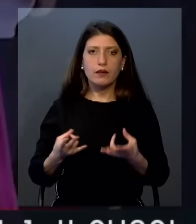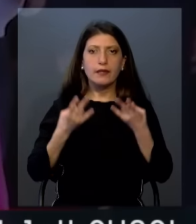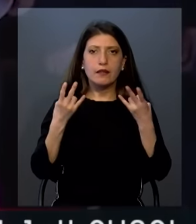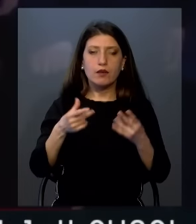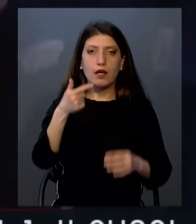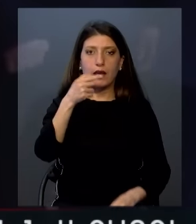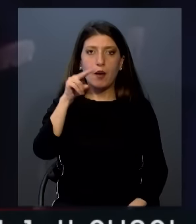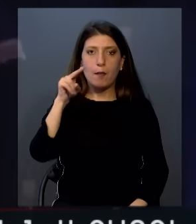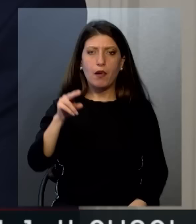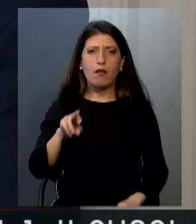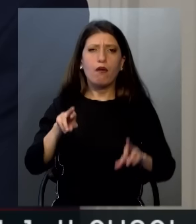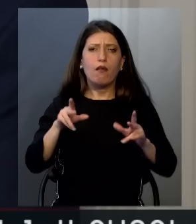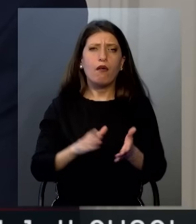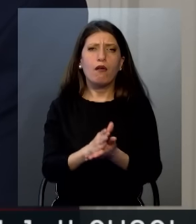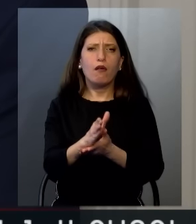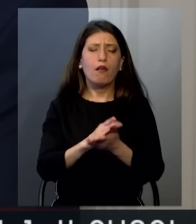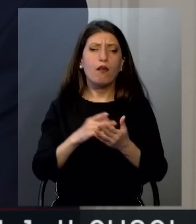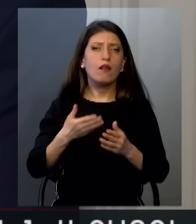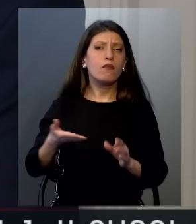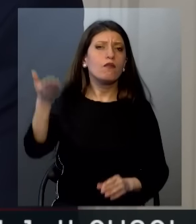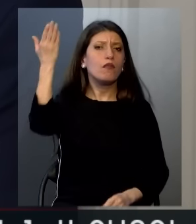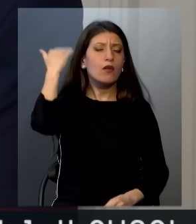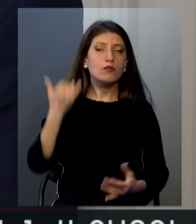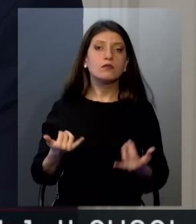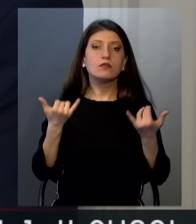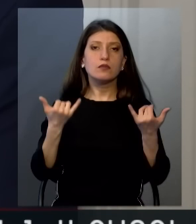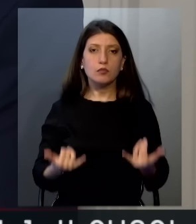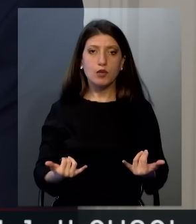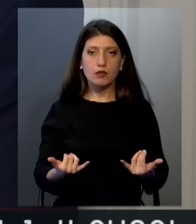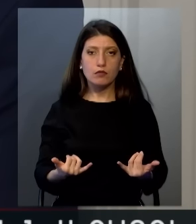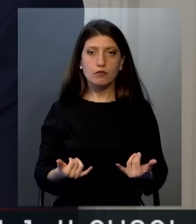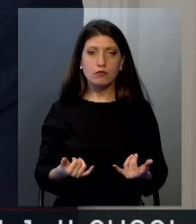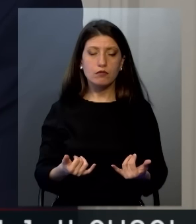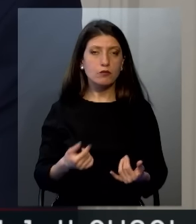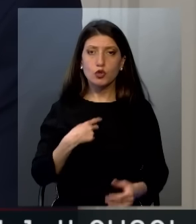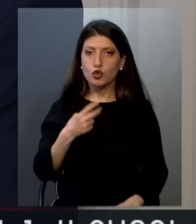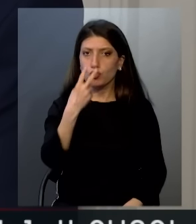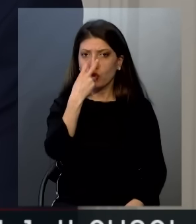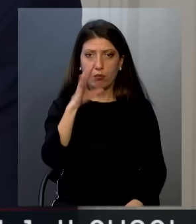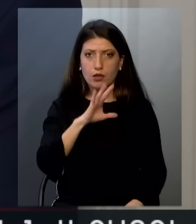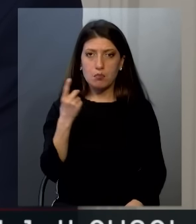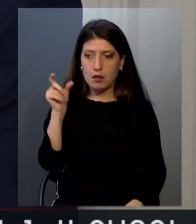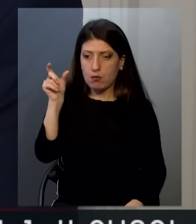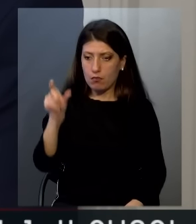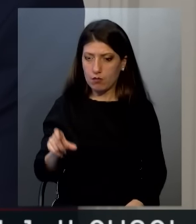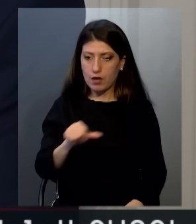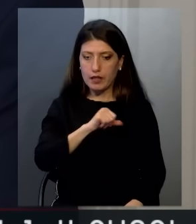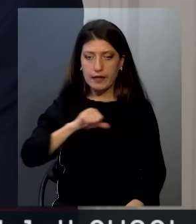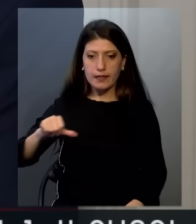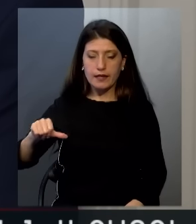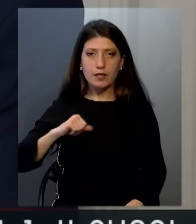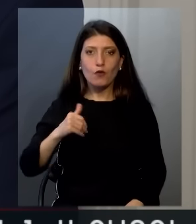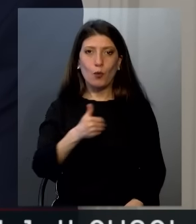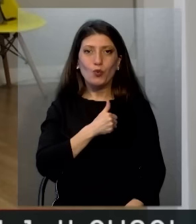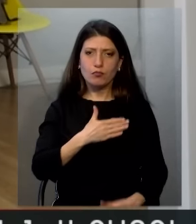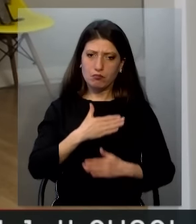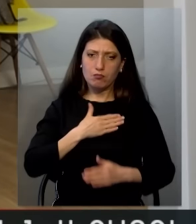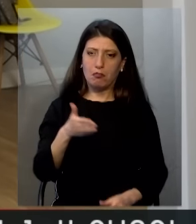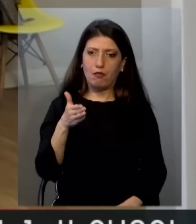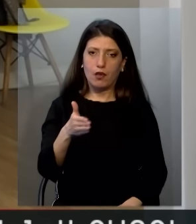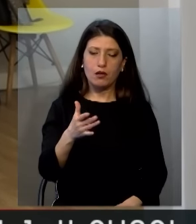ուժին։ Այսքան տարի եւ նախկինում եւ ներկայումս չեմ տեսել մի մարդ, որը իր հոժար կամքով նվիրատվություն անի